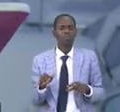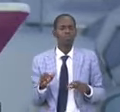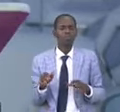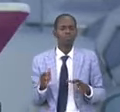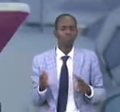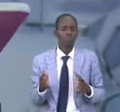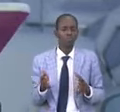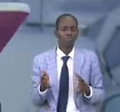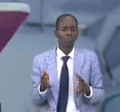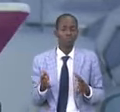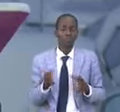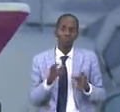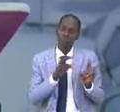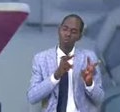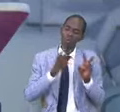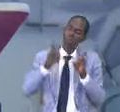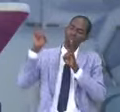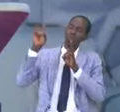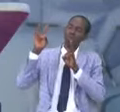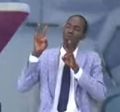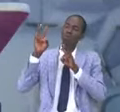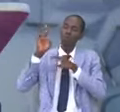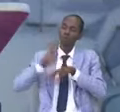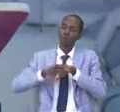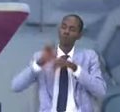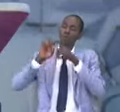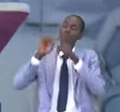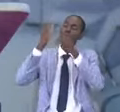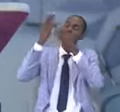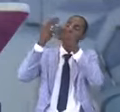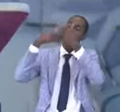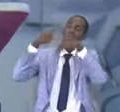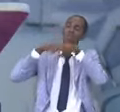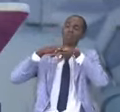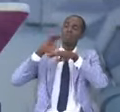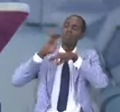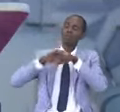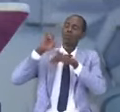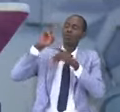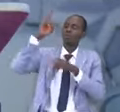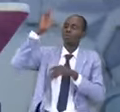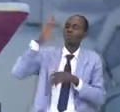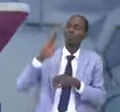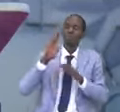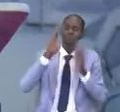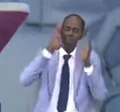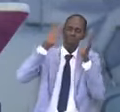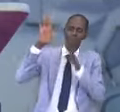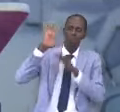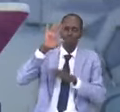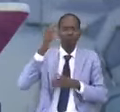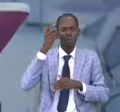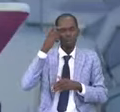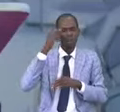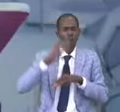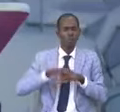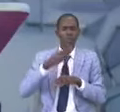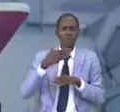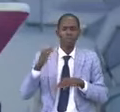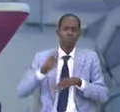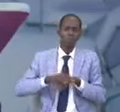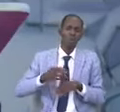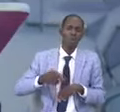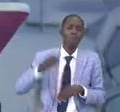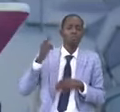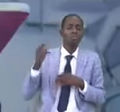elle regarde sur le Seigneur fixe son attention sur les choses en haut et tout ce que